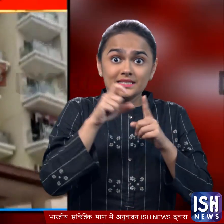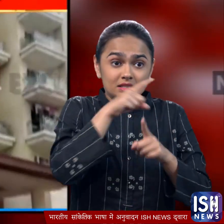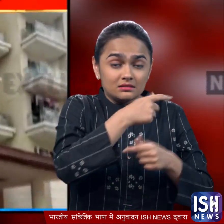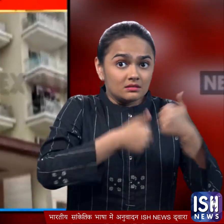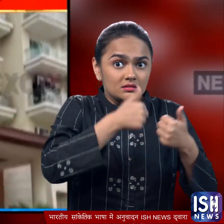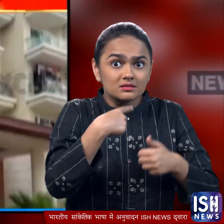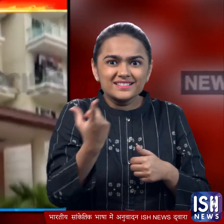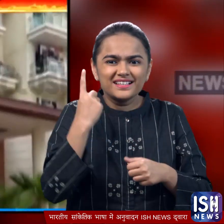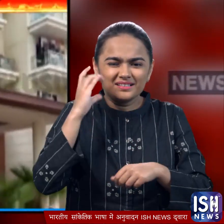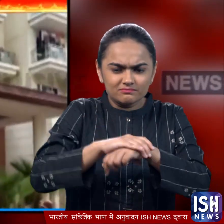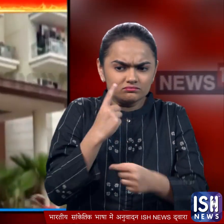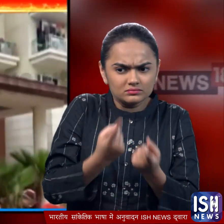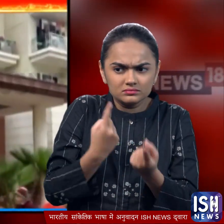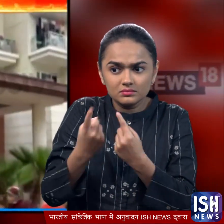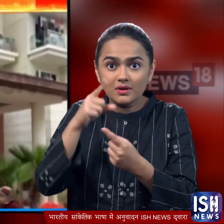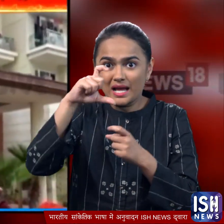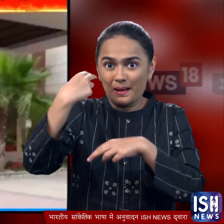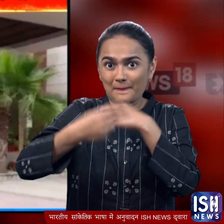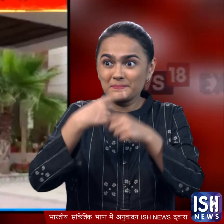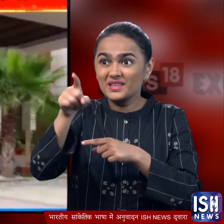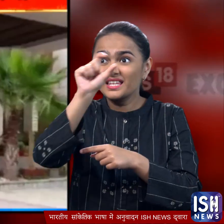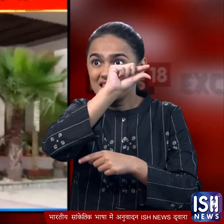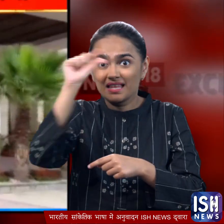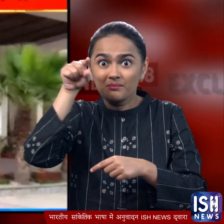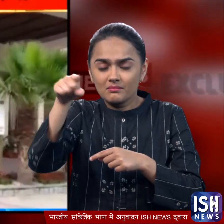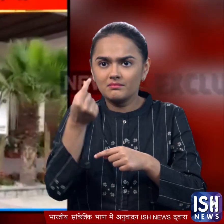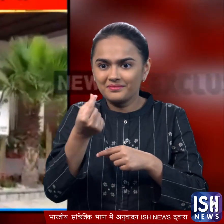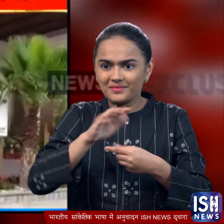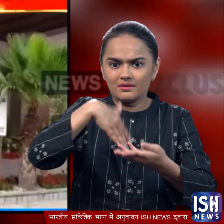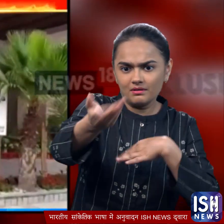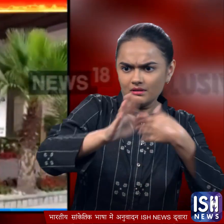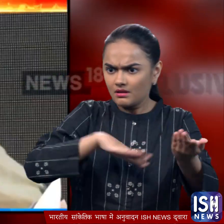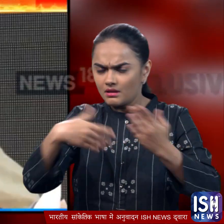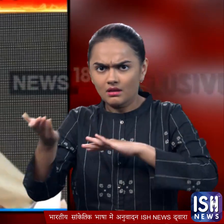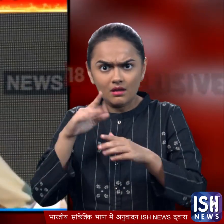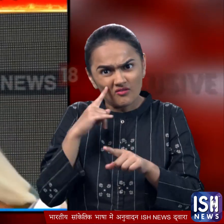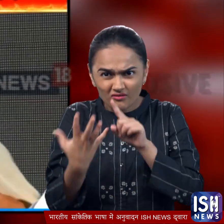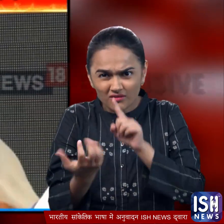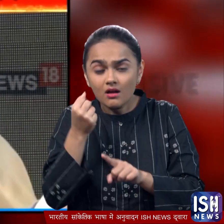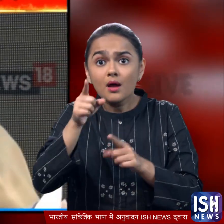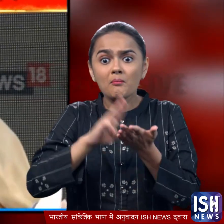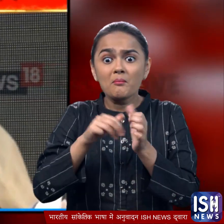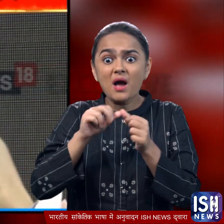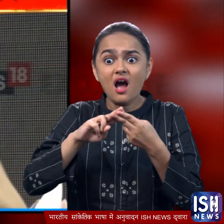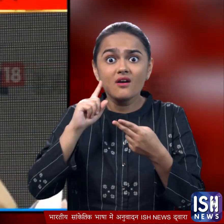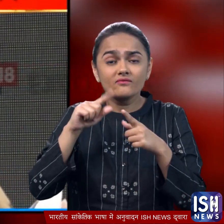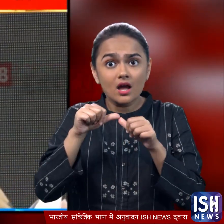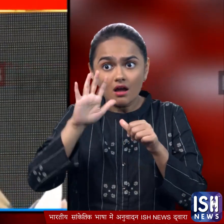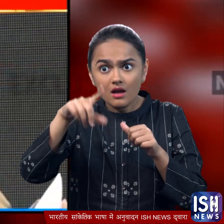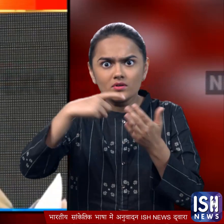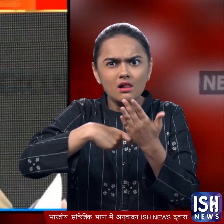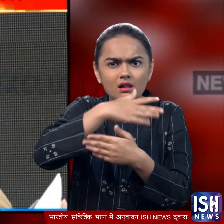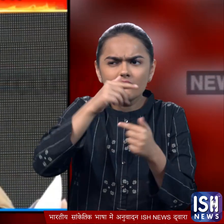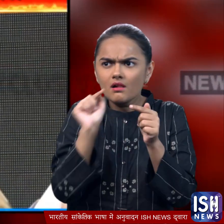के मुताबिक छापेमारी के दौरान मोहाली की जिस कंपनी में पैसों के संदिग्ध लेन देन का पता चला है, उसमें रेत माफिया के साथ ही सीएम चन्नी